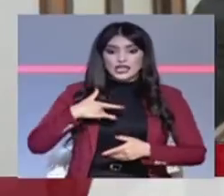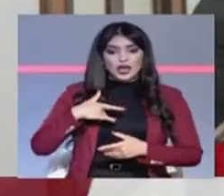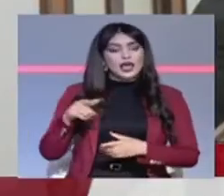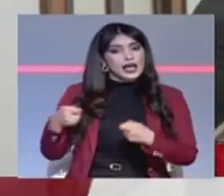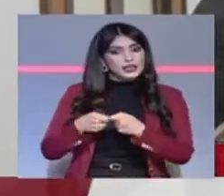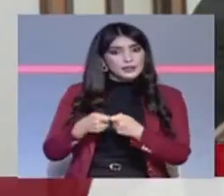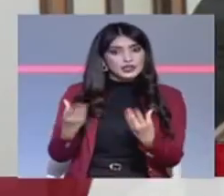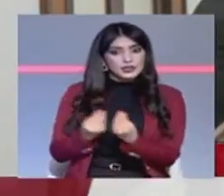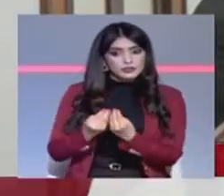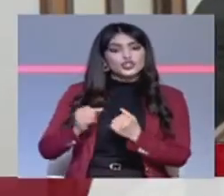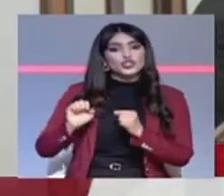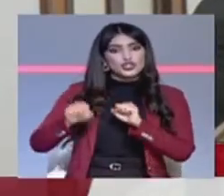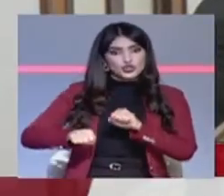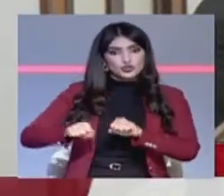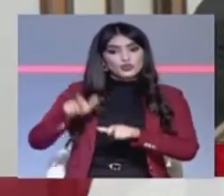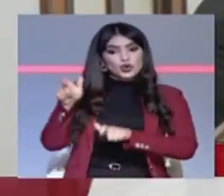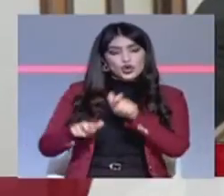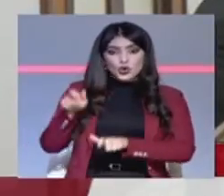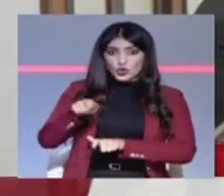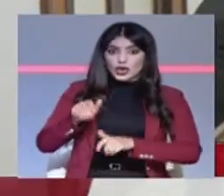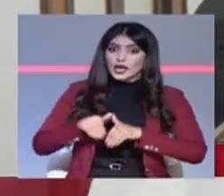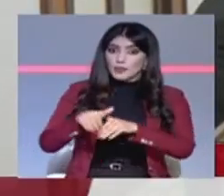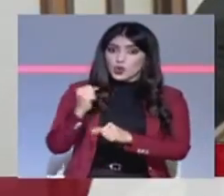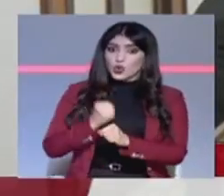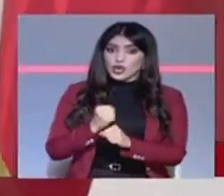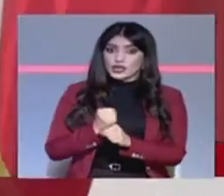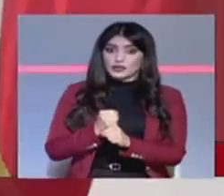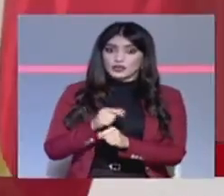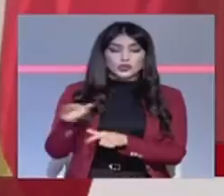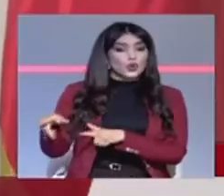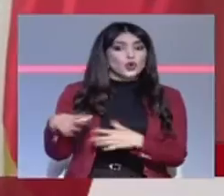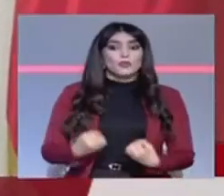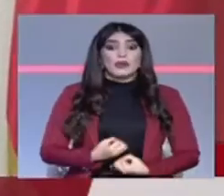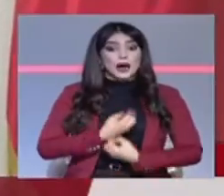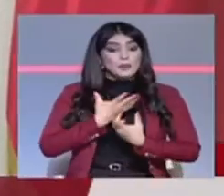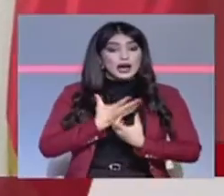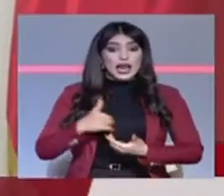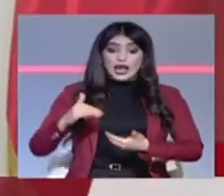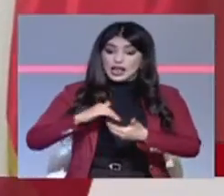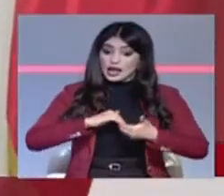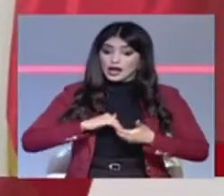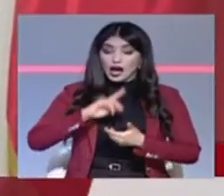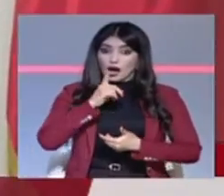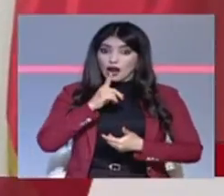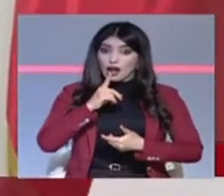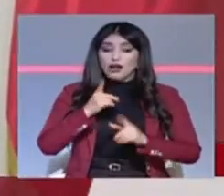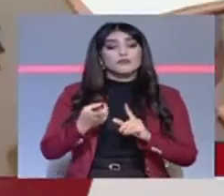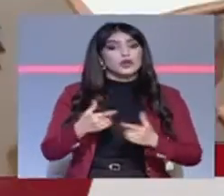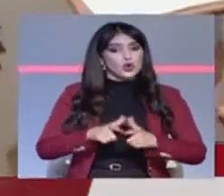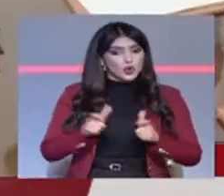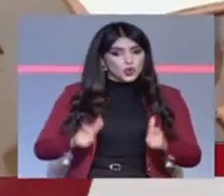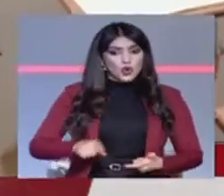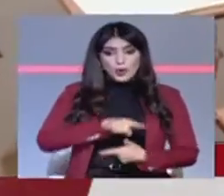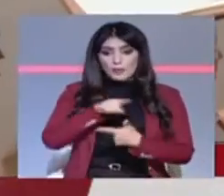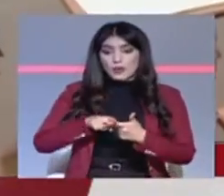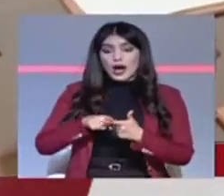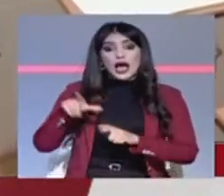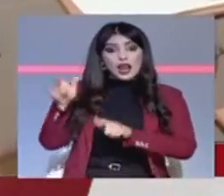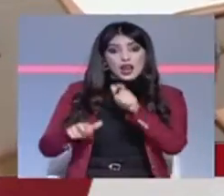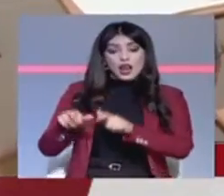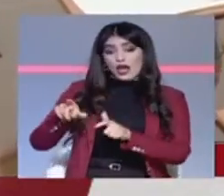لاداء واجبات كما على افضل وجه معبرا ان تضمن الحكومه مع العائله القضائيه بعد وفاه